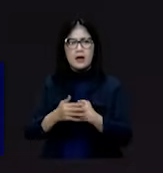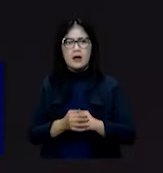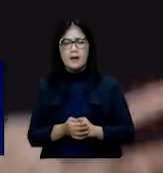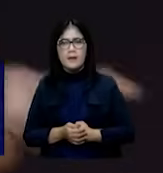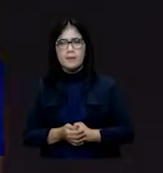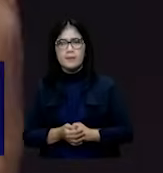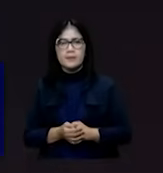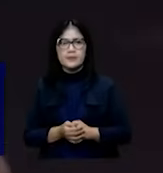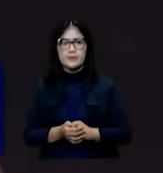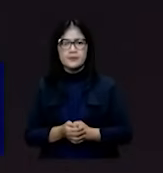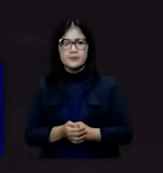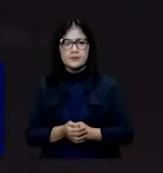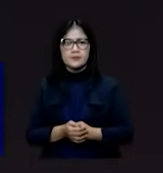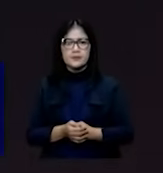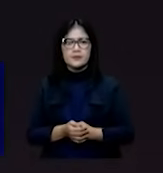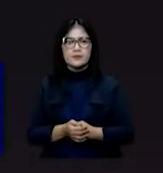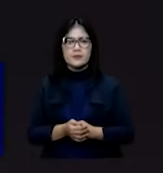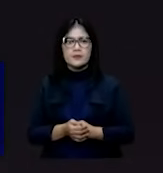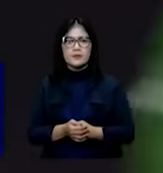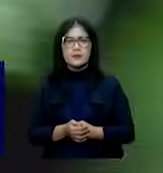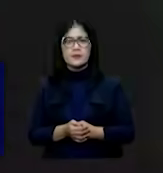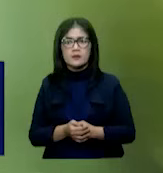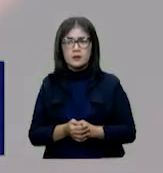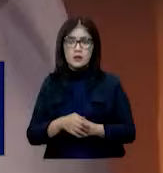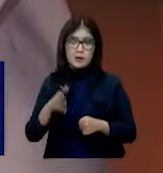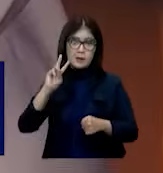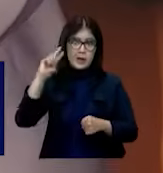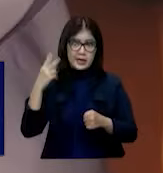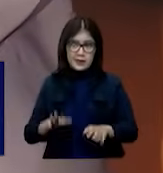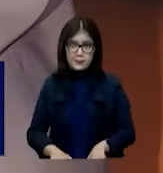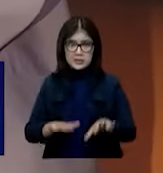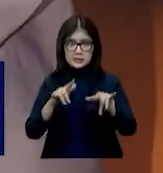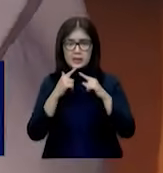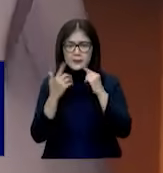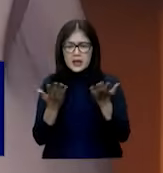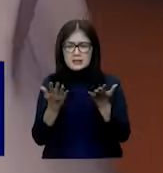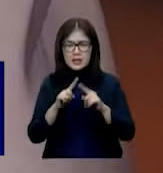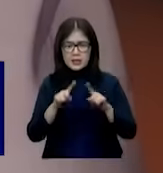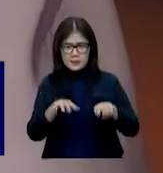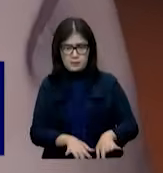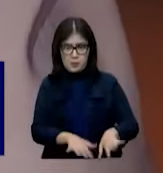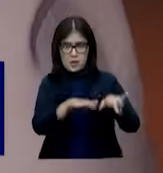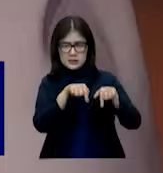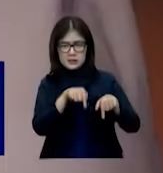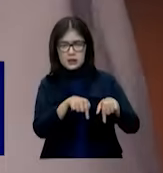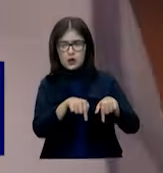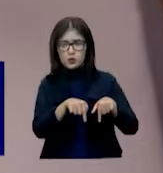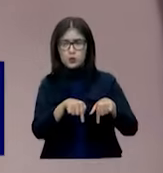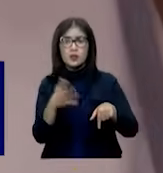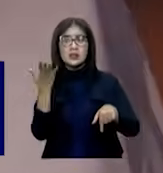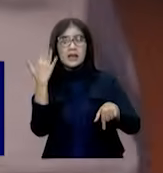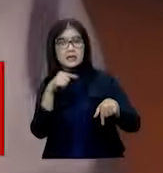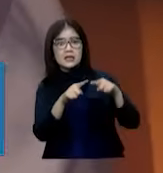Baru hari kemarin banjir, sekarang banjir lagi. Tadi ketinggiannya udah berapa sih, Bu? Di kamar